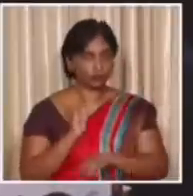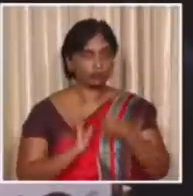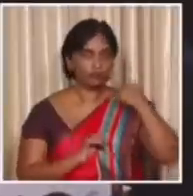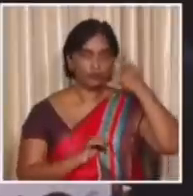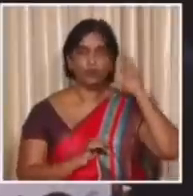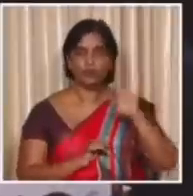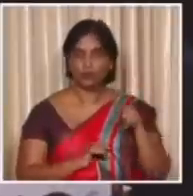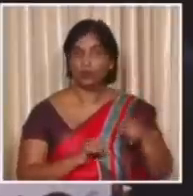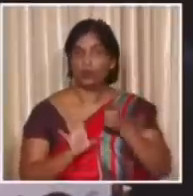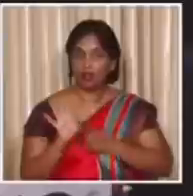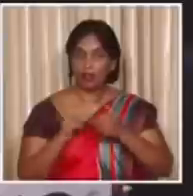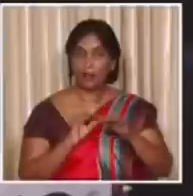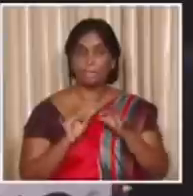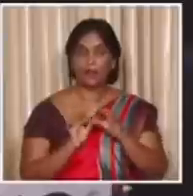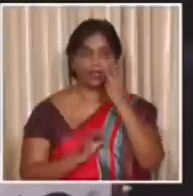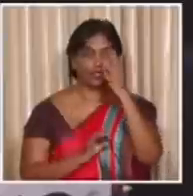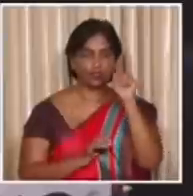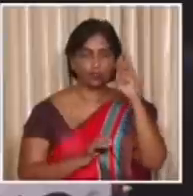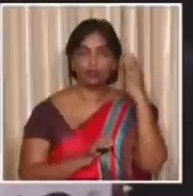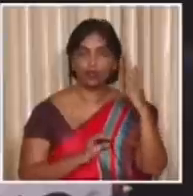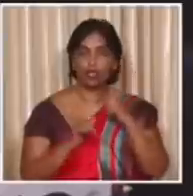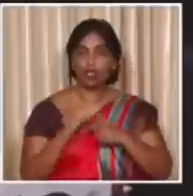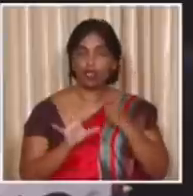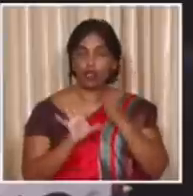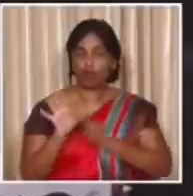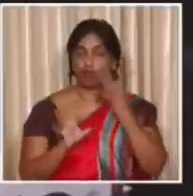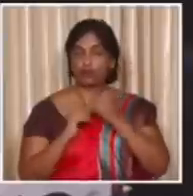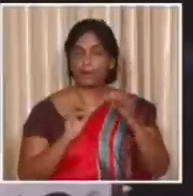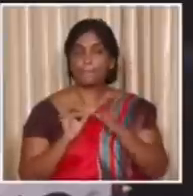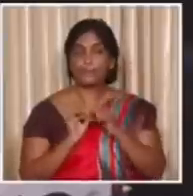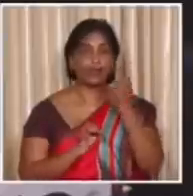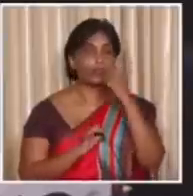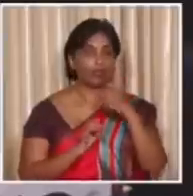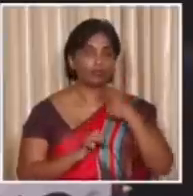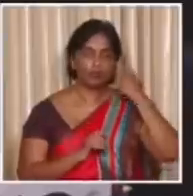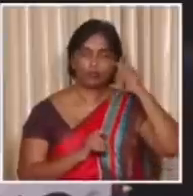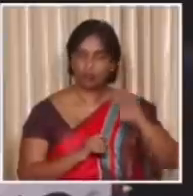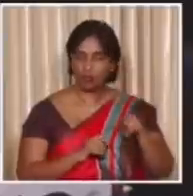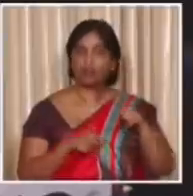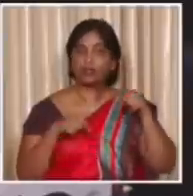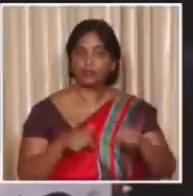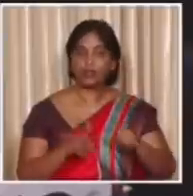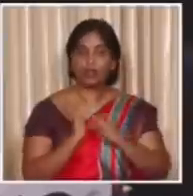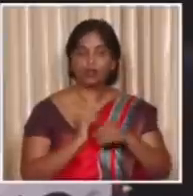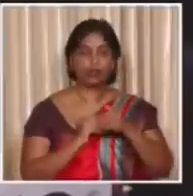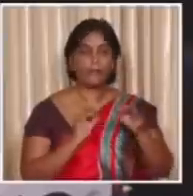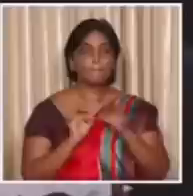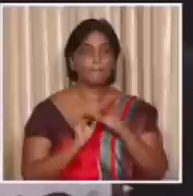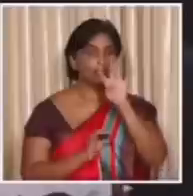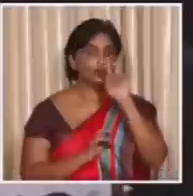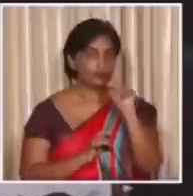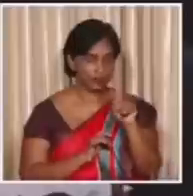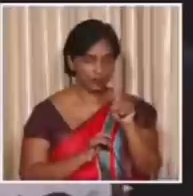කරනවා. මේ අවුරුද්දට බිලියන 3.3ක් අවුරුදු 4 ගත්තොත් බිලියන 14ක් අපේක්ෂා කරනවා. දැන් අපේ ණය ප්‍රමාණය තියෙනවා බිලියන